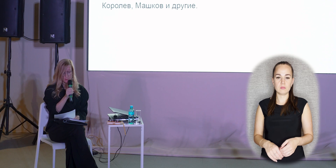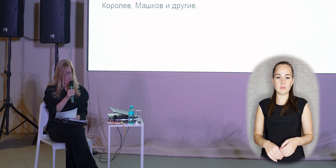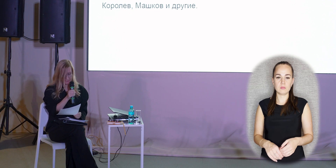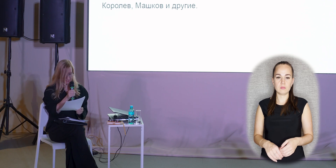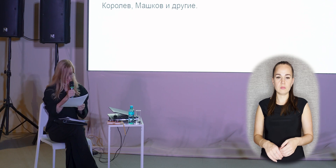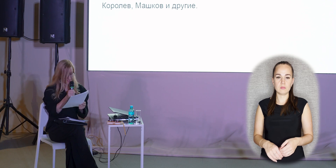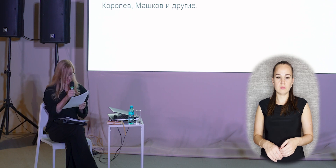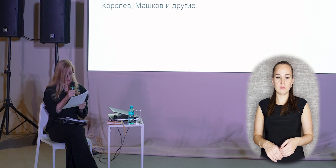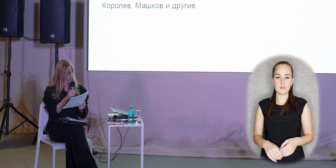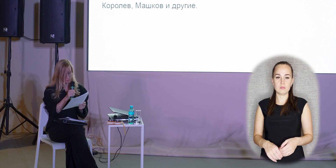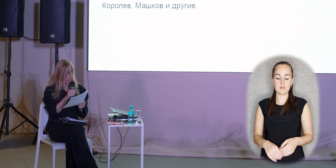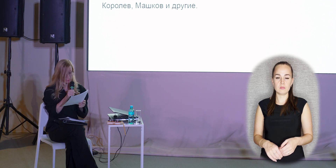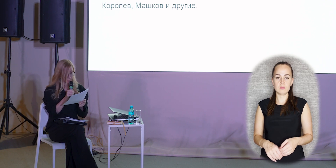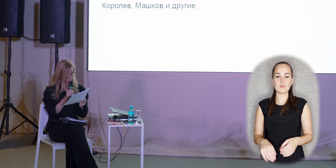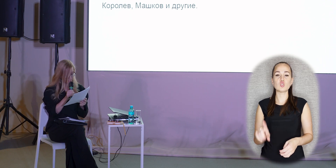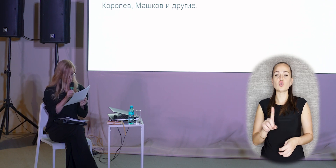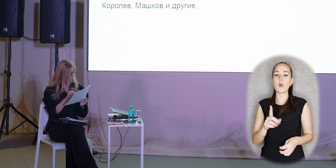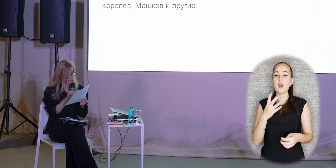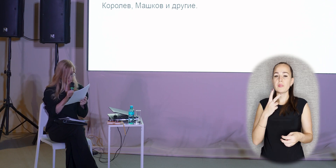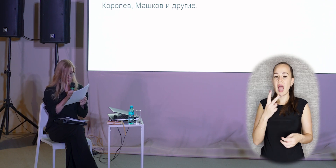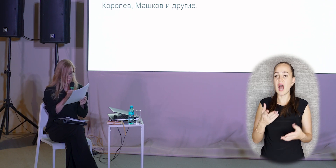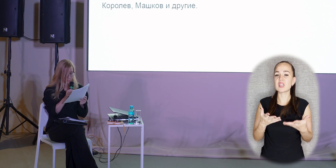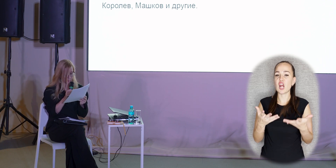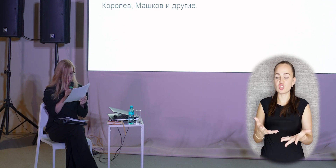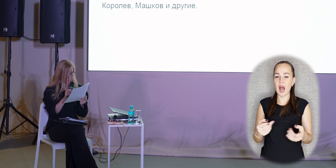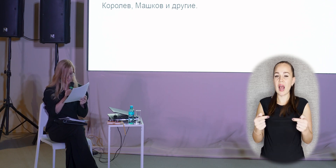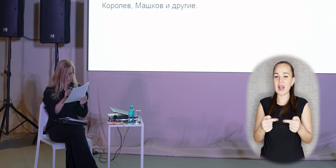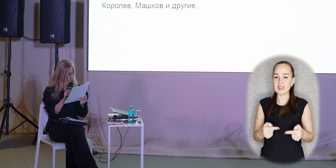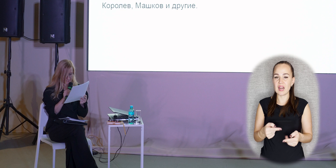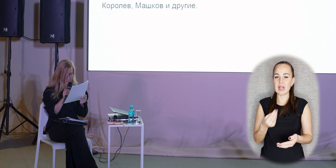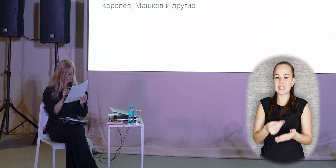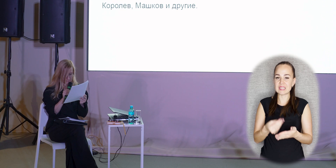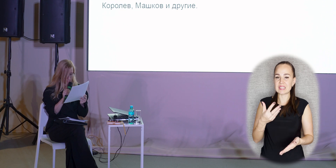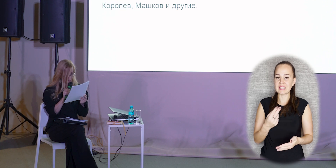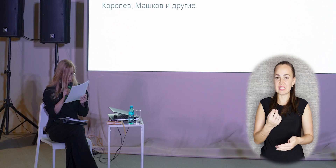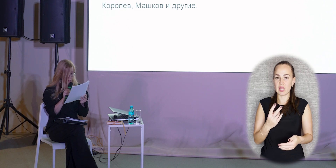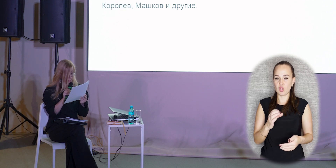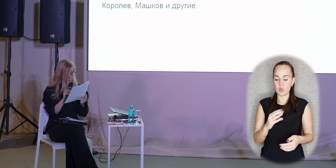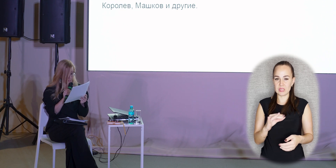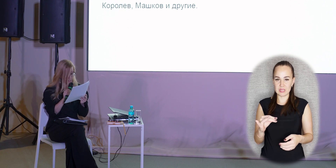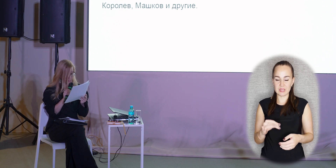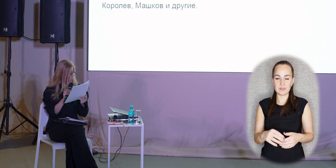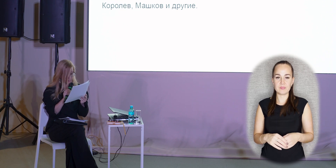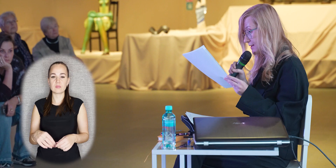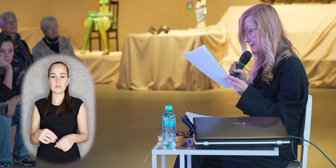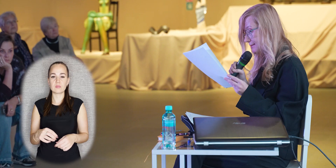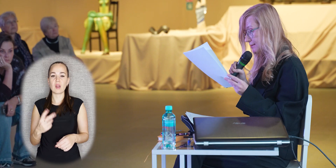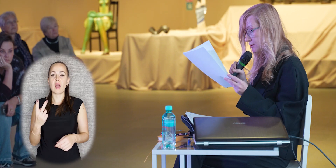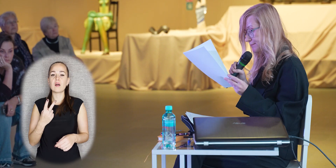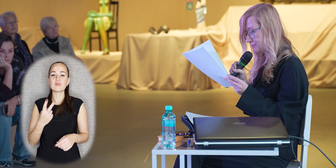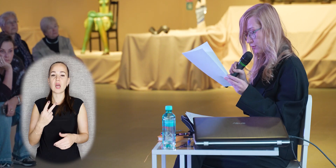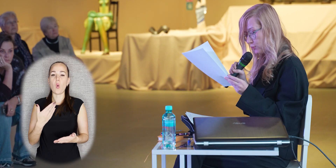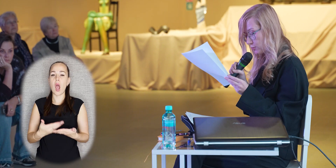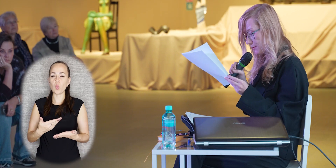которые отражают конкретные ценности. В общем, риторику Пунина не оценили. Второй его аргумент был связан